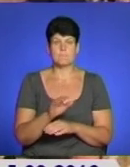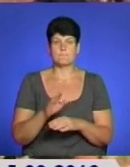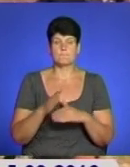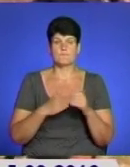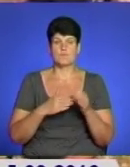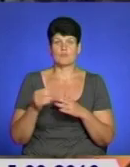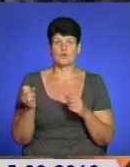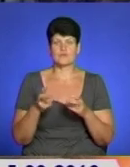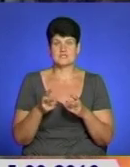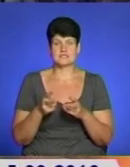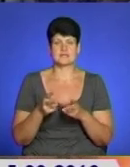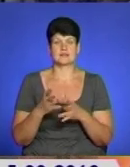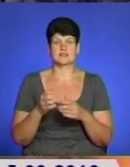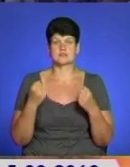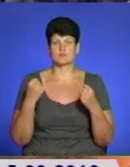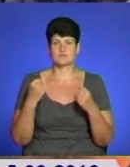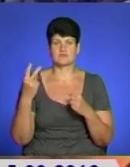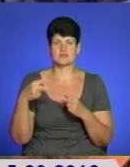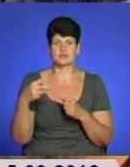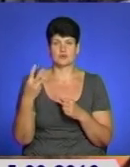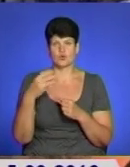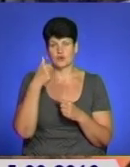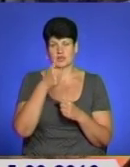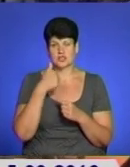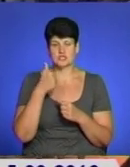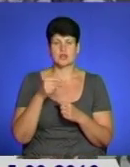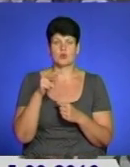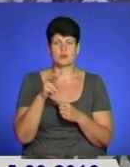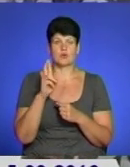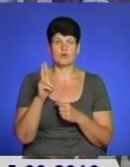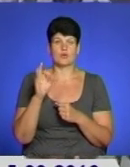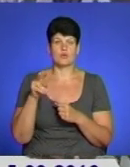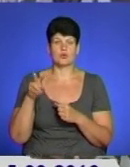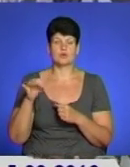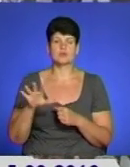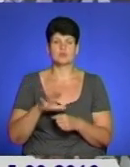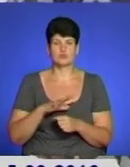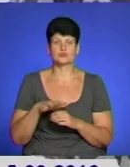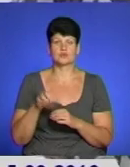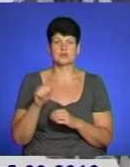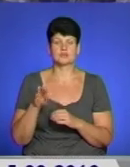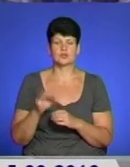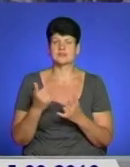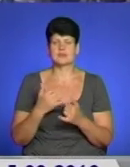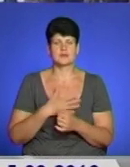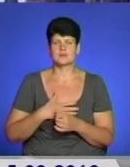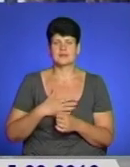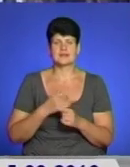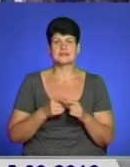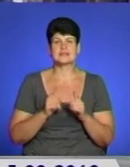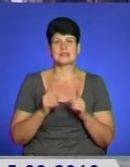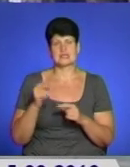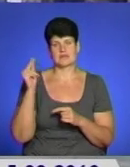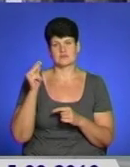та боїв без правил 23-річний Любомир Колодій вже був у зоні АТО. Зізнається, що не надто хвилюється, оскільки це лише